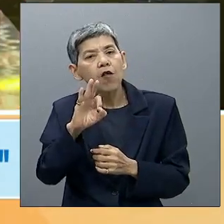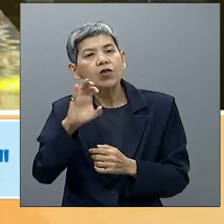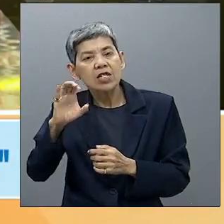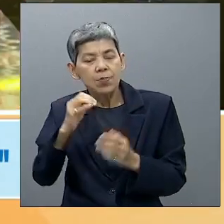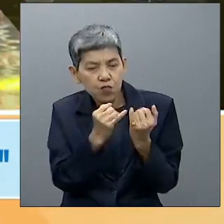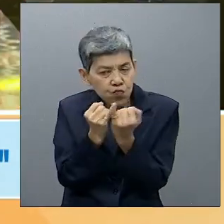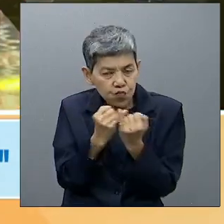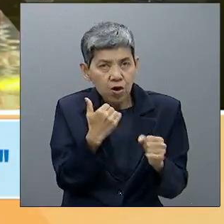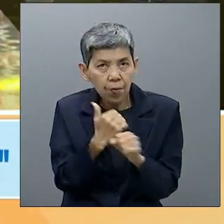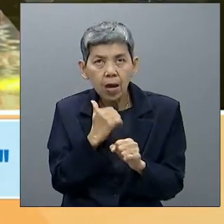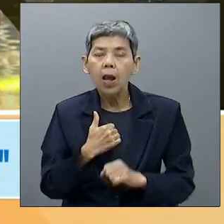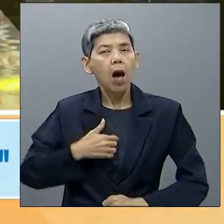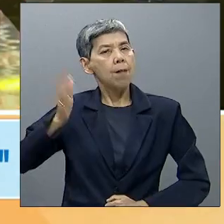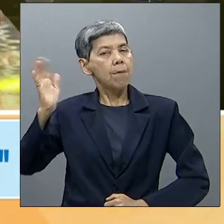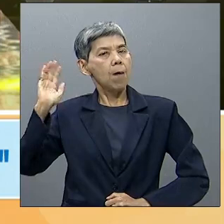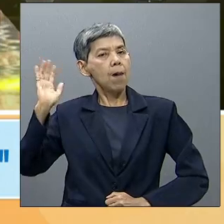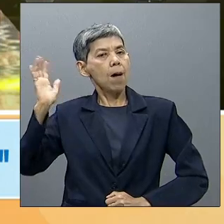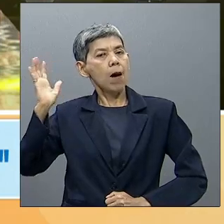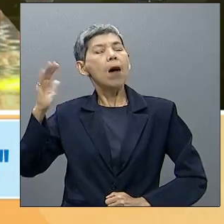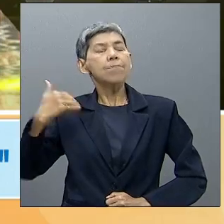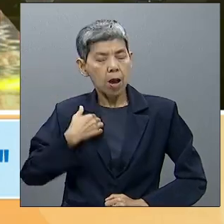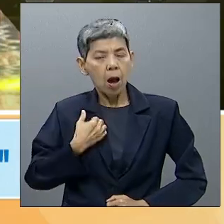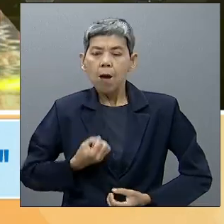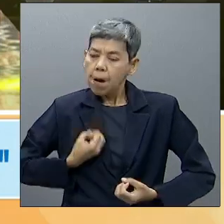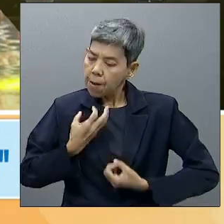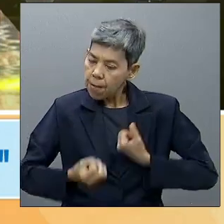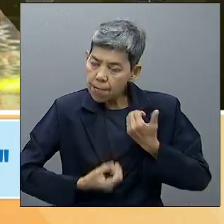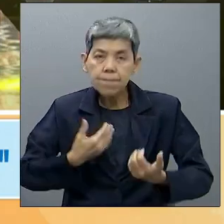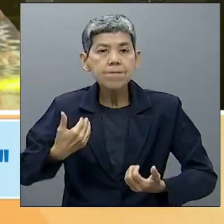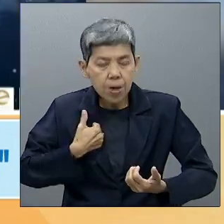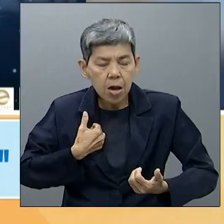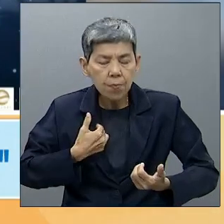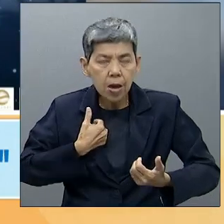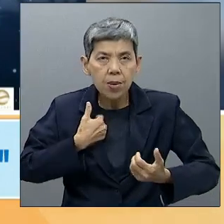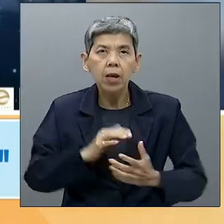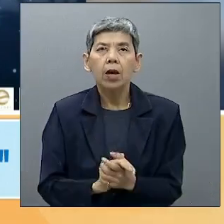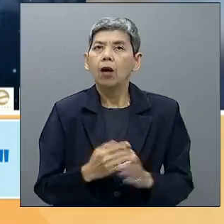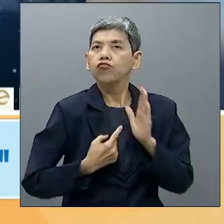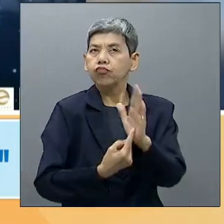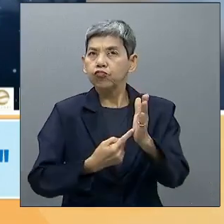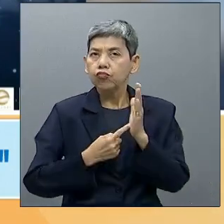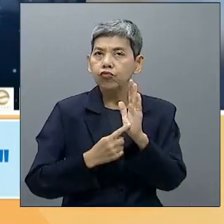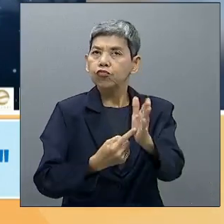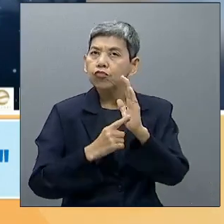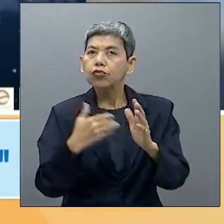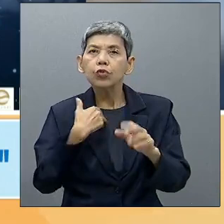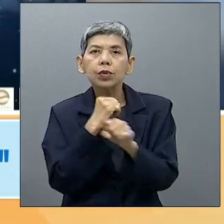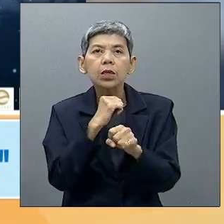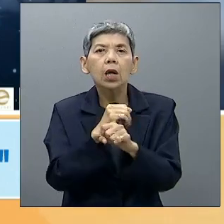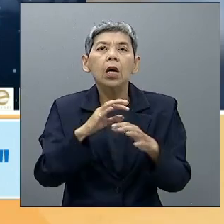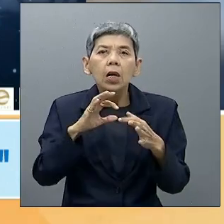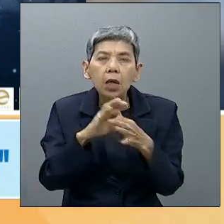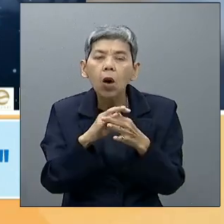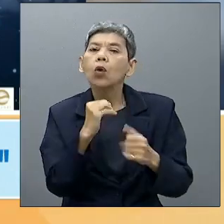ออกไปได้ speak out ได้เขาเรียกว่าอะไรฮะได้นำเสนอความคิดเห็นของตัวเองผ่านช่องทาง